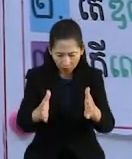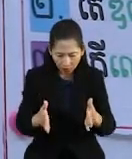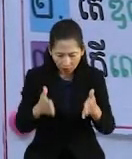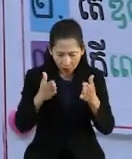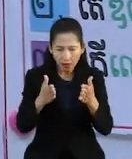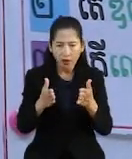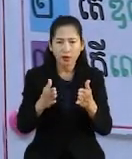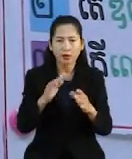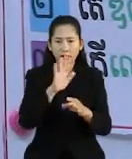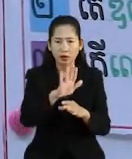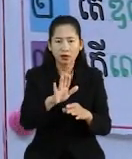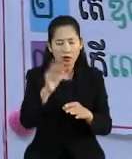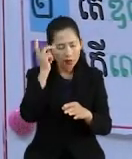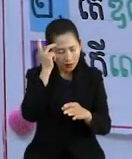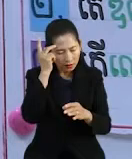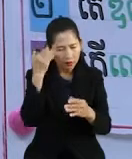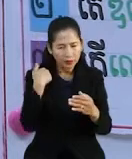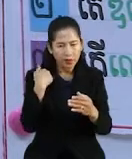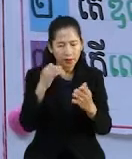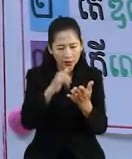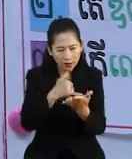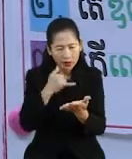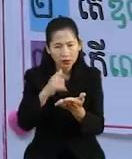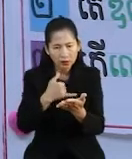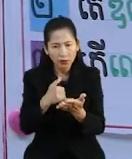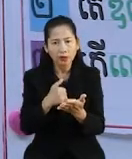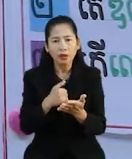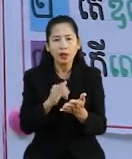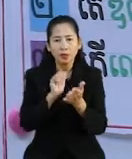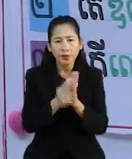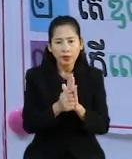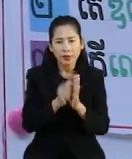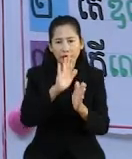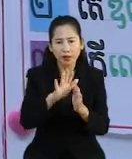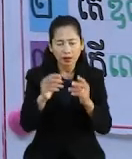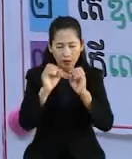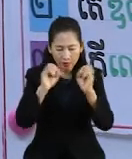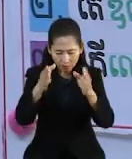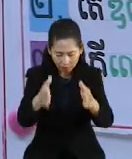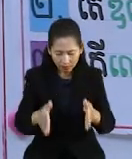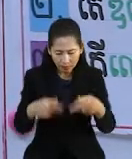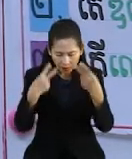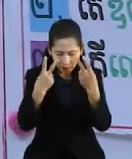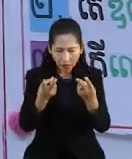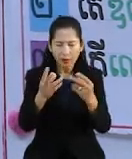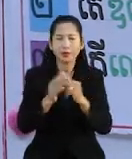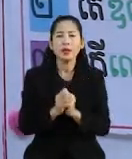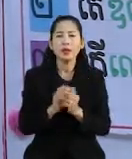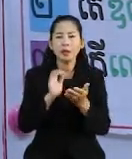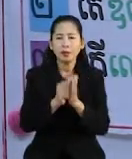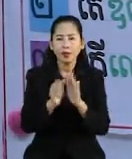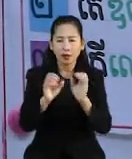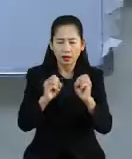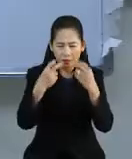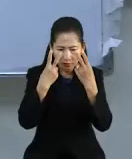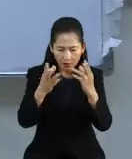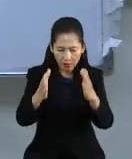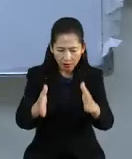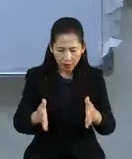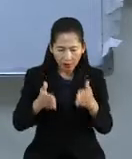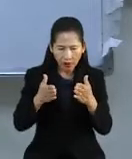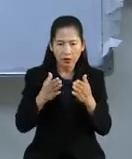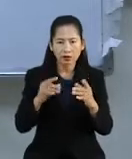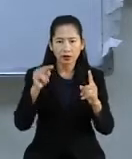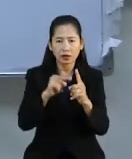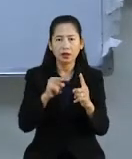mơ phlăng cứ con, này cũng có thăm miên là con đã nghe sửu đó, chiêng bê để con ọt mơ phlăng á, chà chẳng bê ọt mơ phlăng con thơm mắt được bây